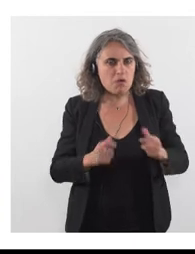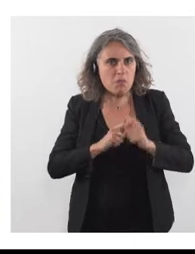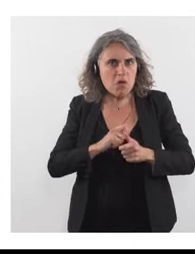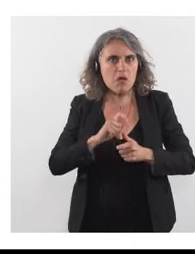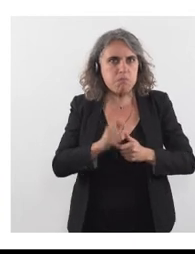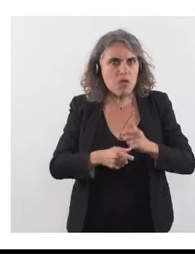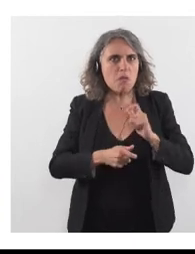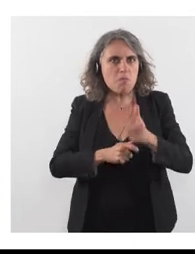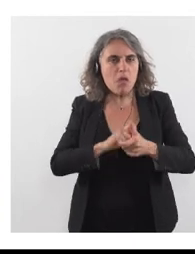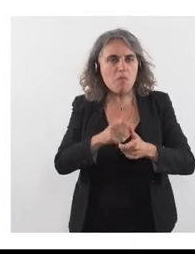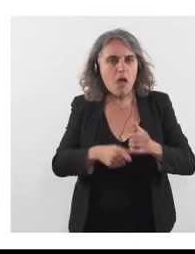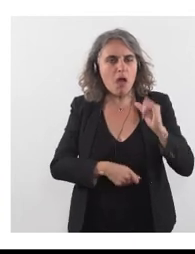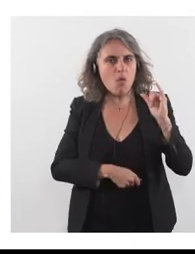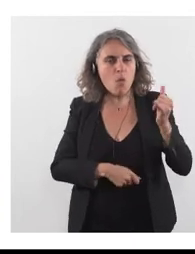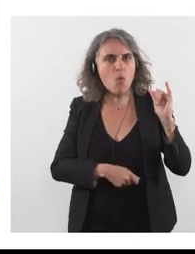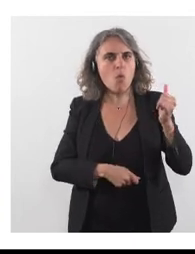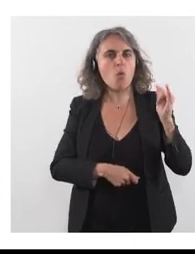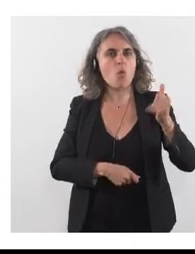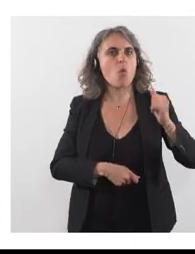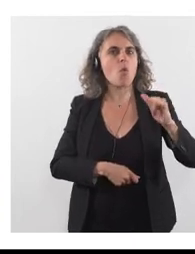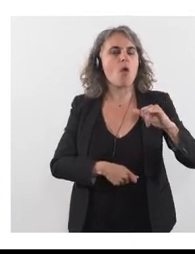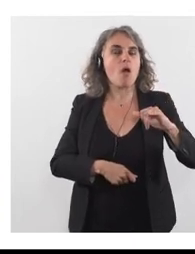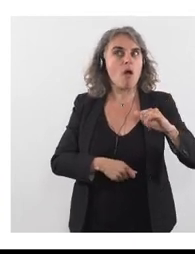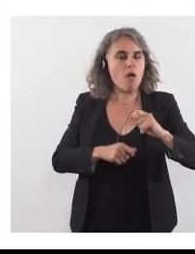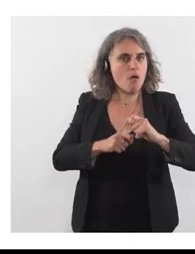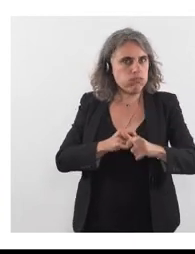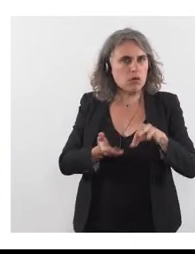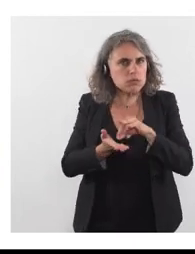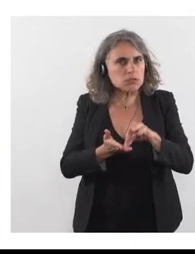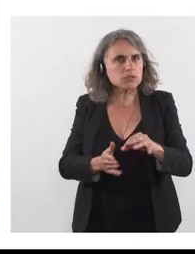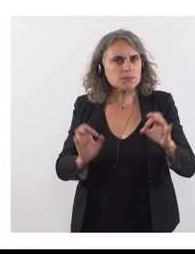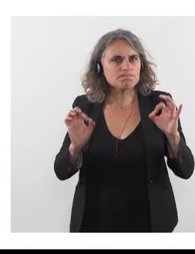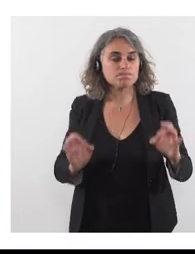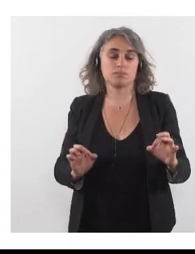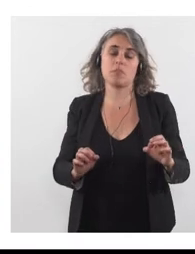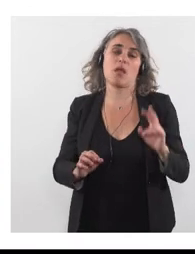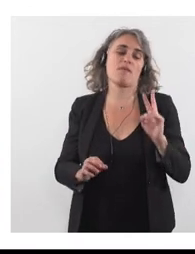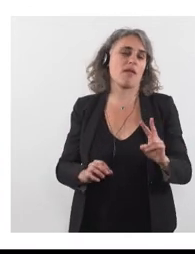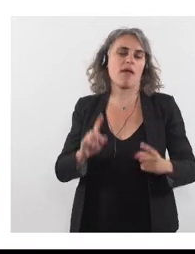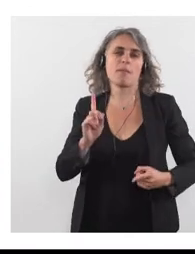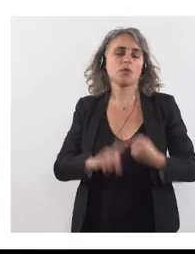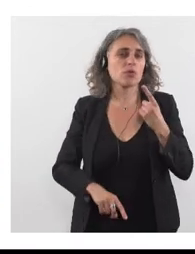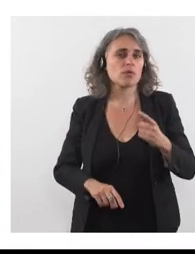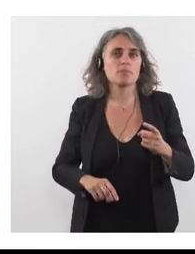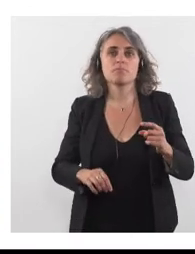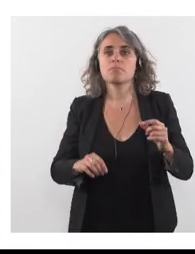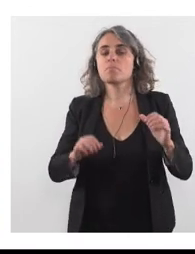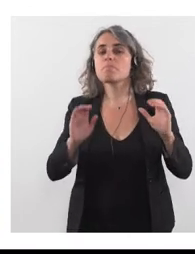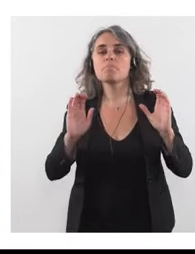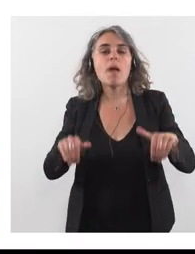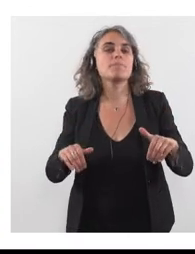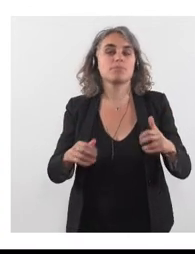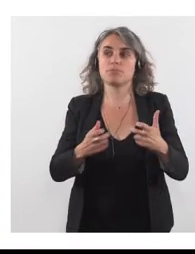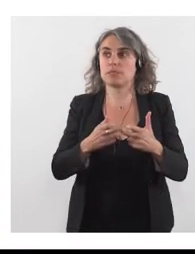pour mener ce type de contentieux stratégique. Et c'est important, même dans les affaires qui finissent par se